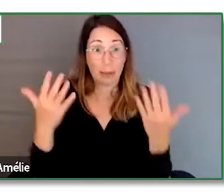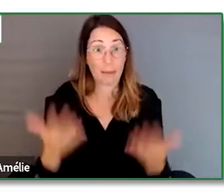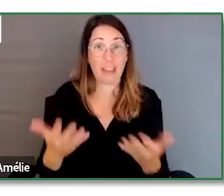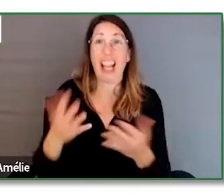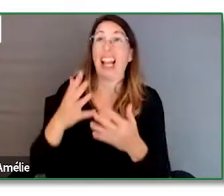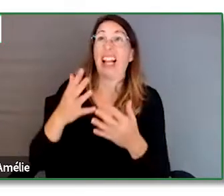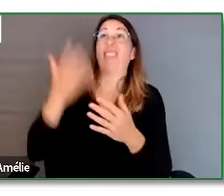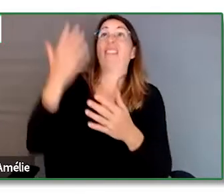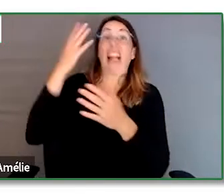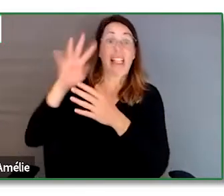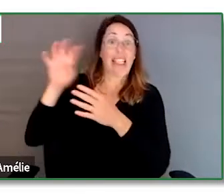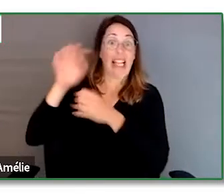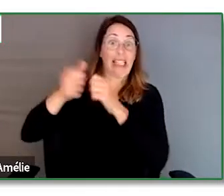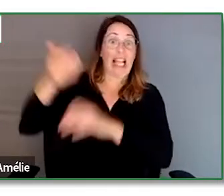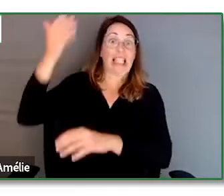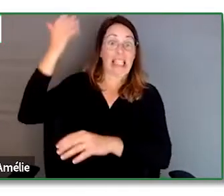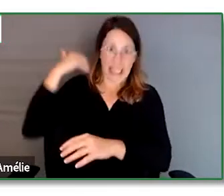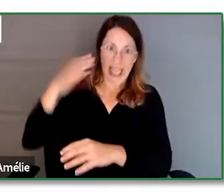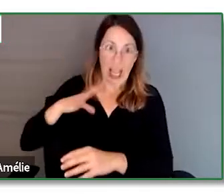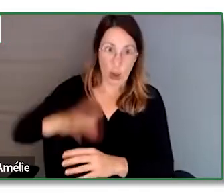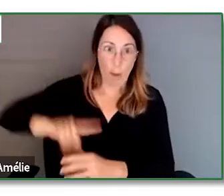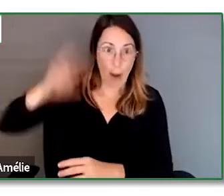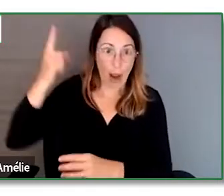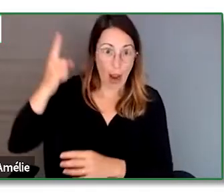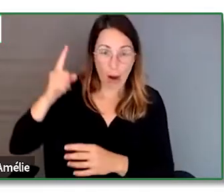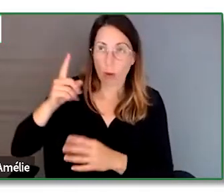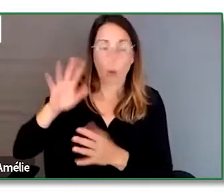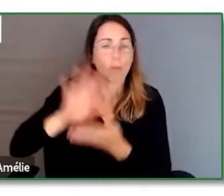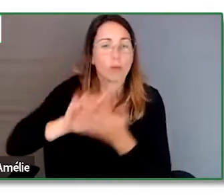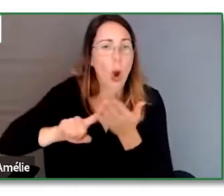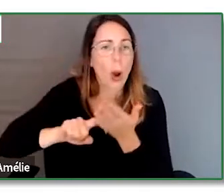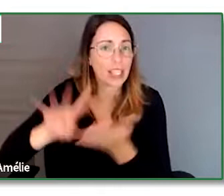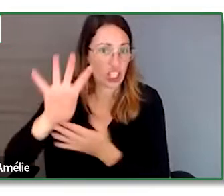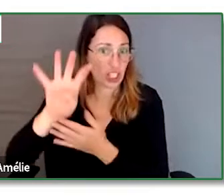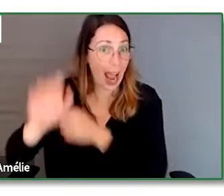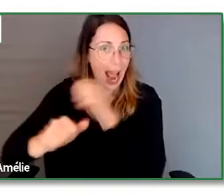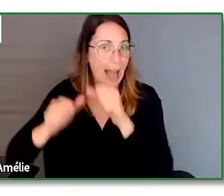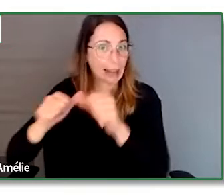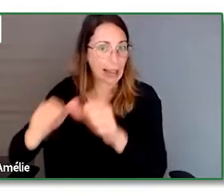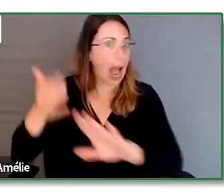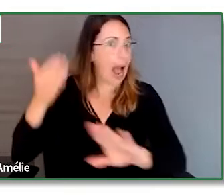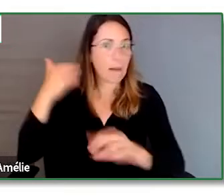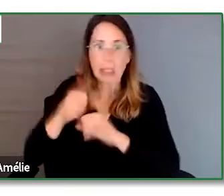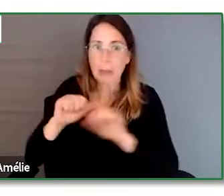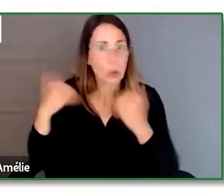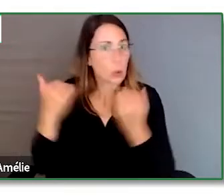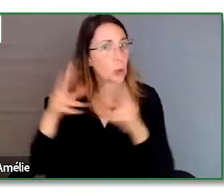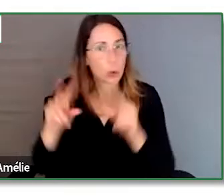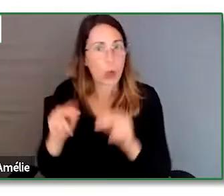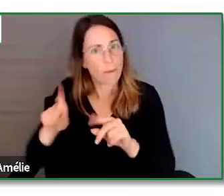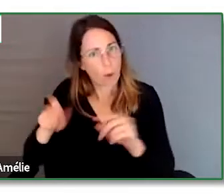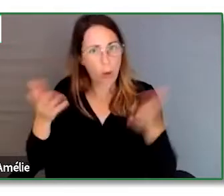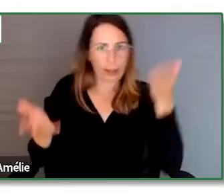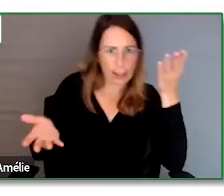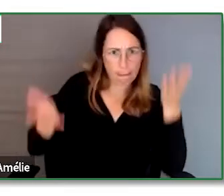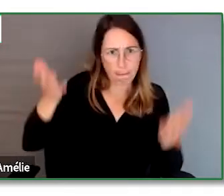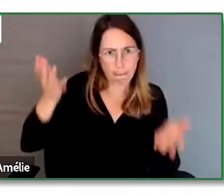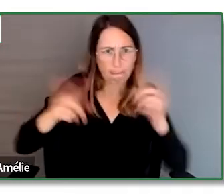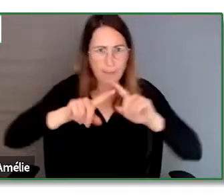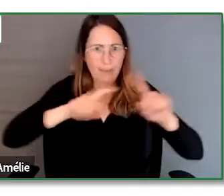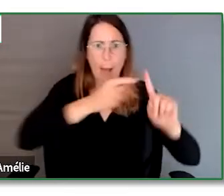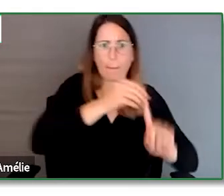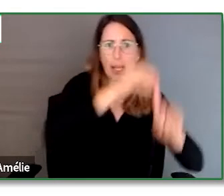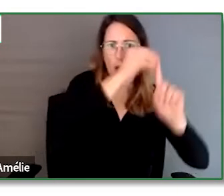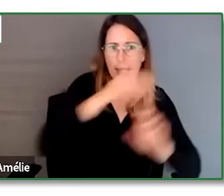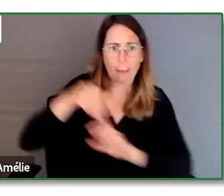donc 40 ans, pardon, et tout n'était pas disponible. Et encore une fois, il faut équilibrer une multitude de priorités pour la chance, telles que la conservation,